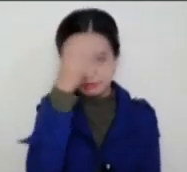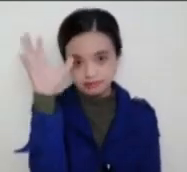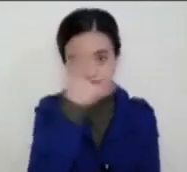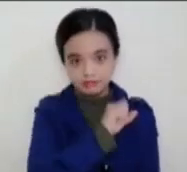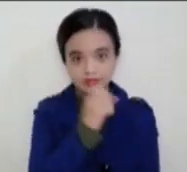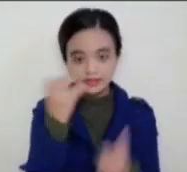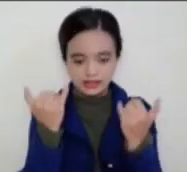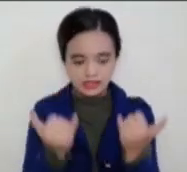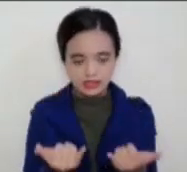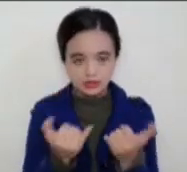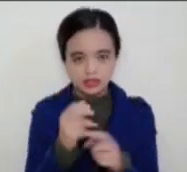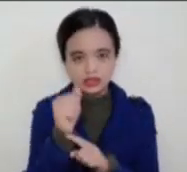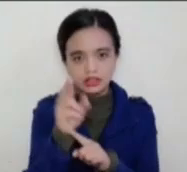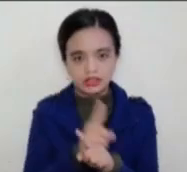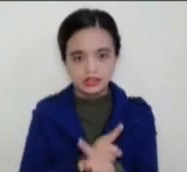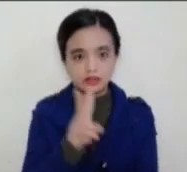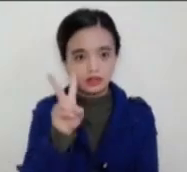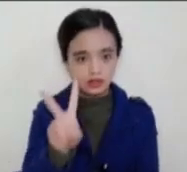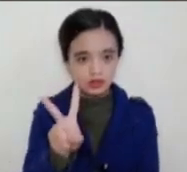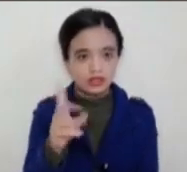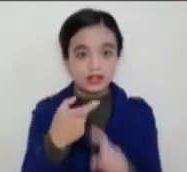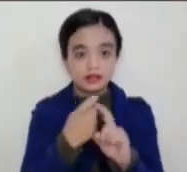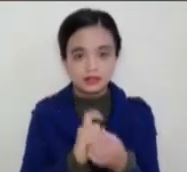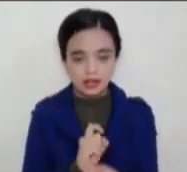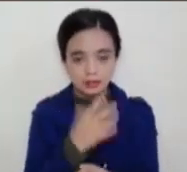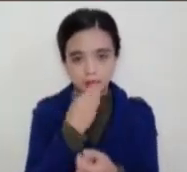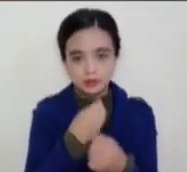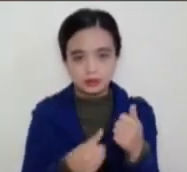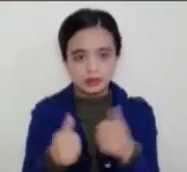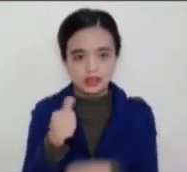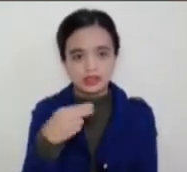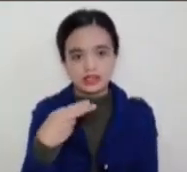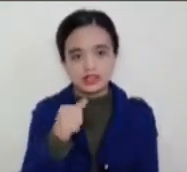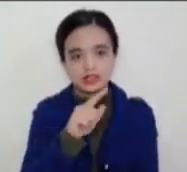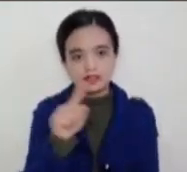August 2 mula kay Master Hans Bua.